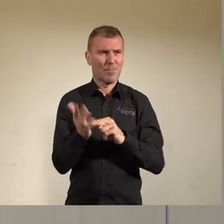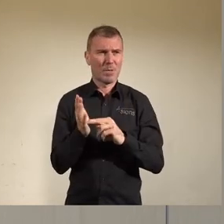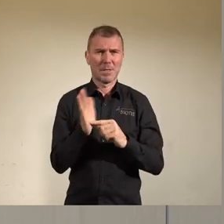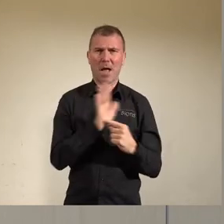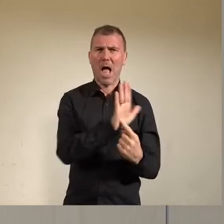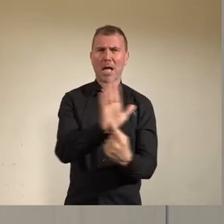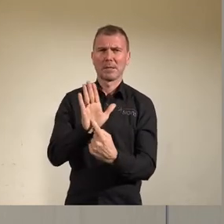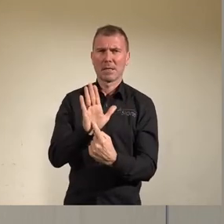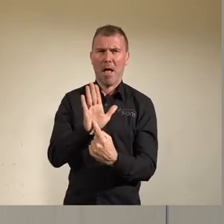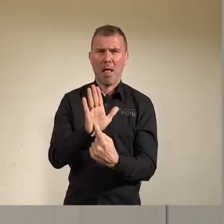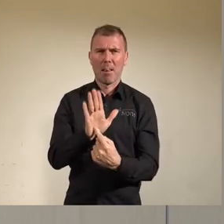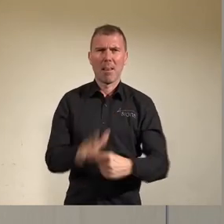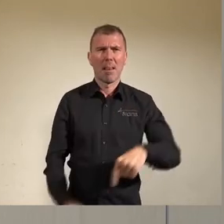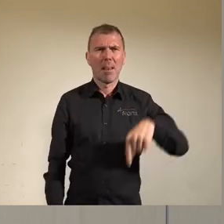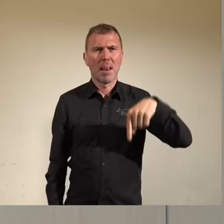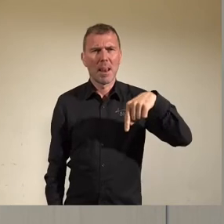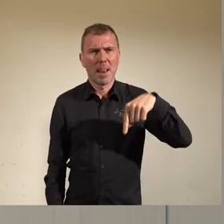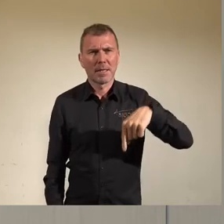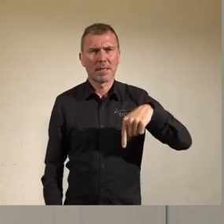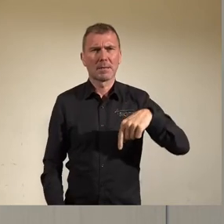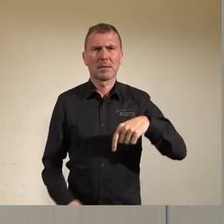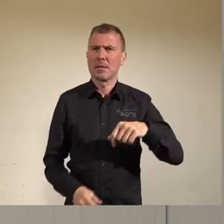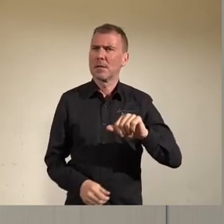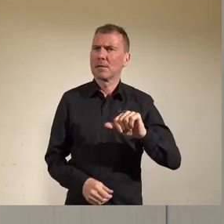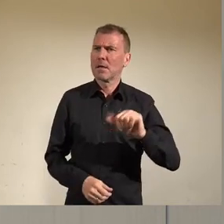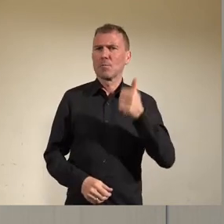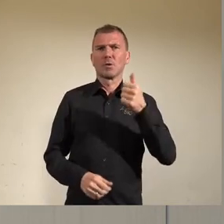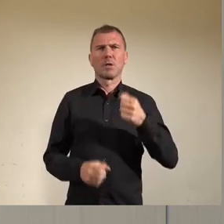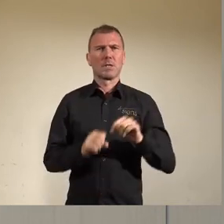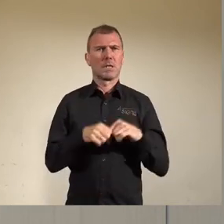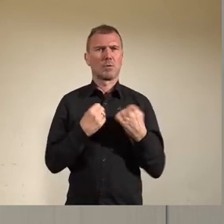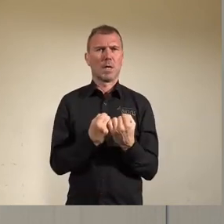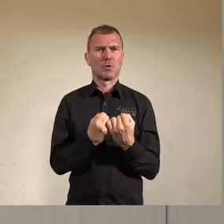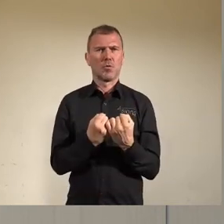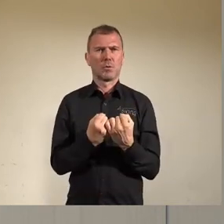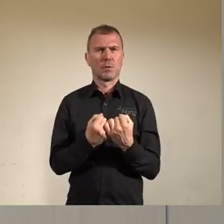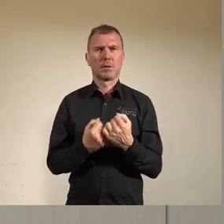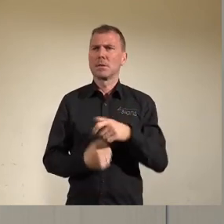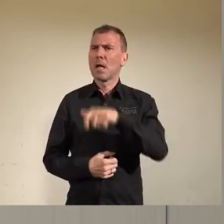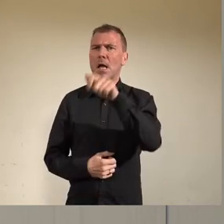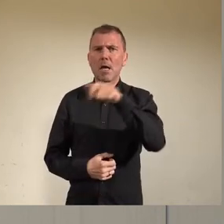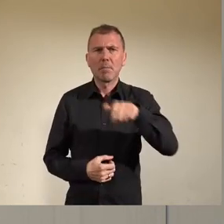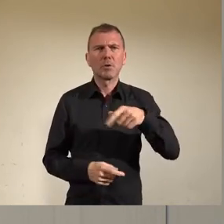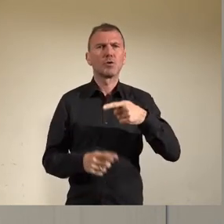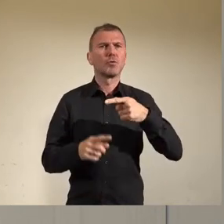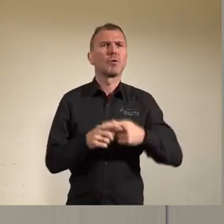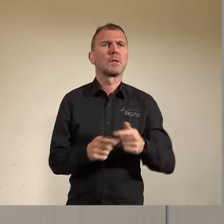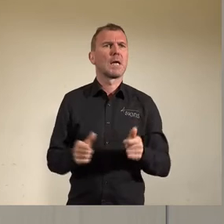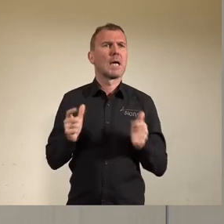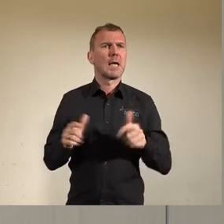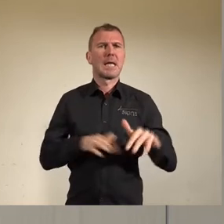Signal in der gegenwärtigen Ausnahmesituation, die die Menschen und die Gesellschaft